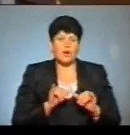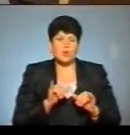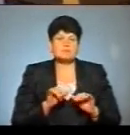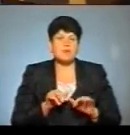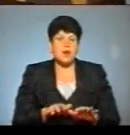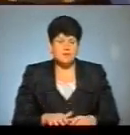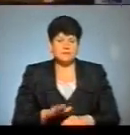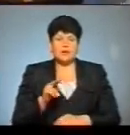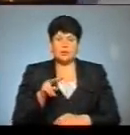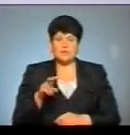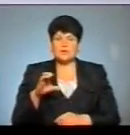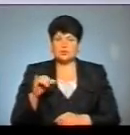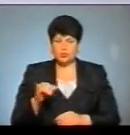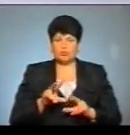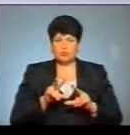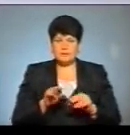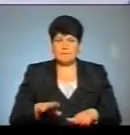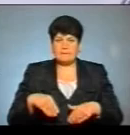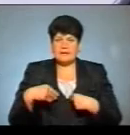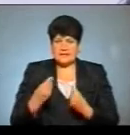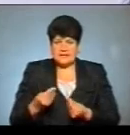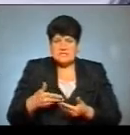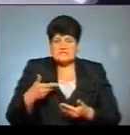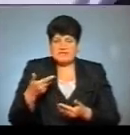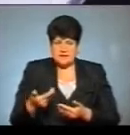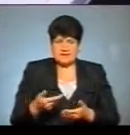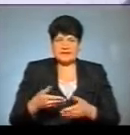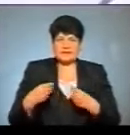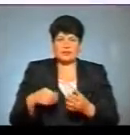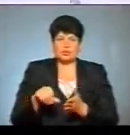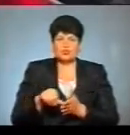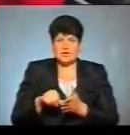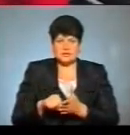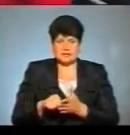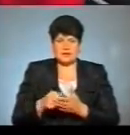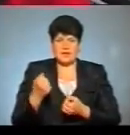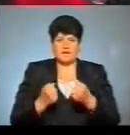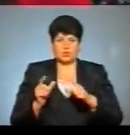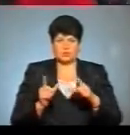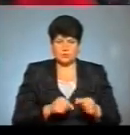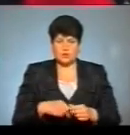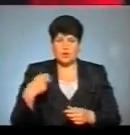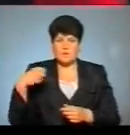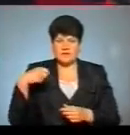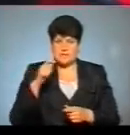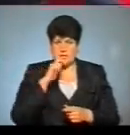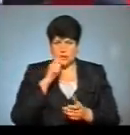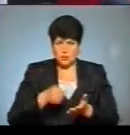справах. Людмила Сух пообіцяла передати йому усі звернення, які вручили учасники автопробігу. До президента